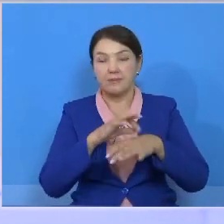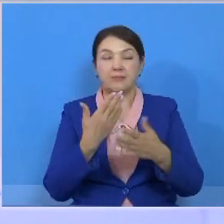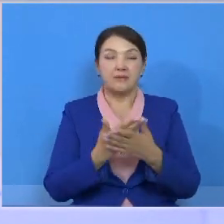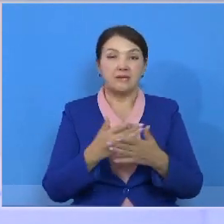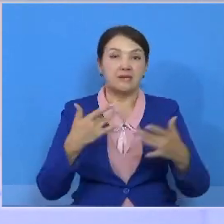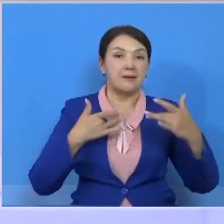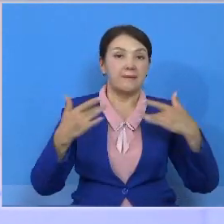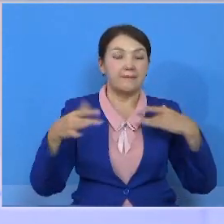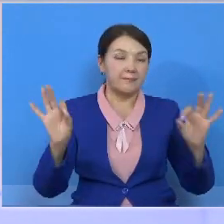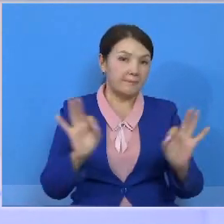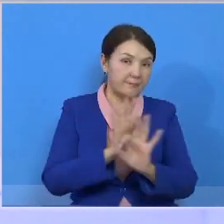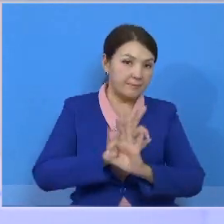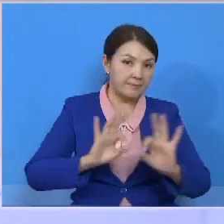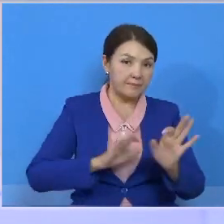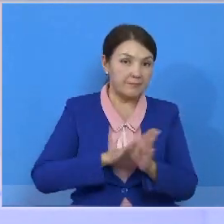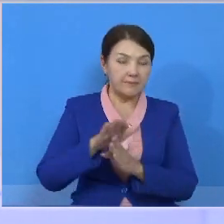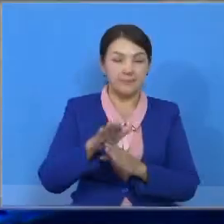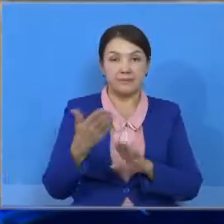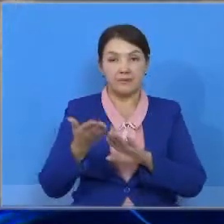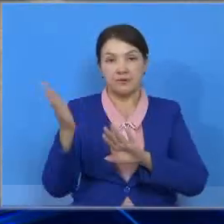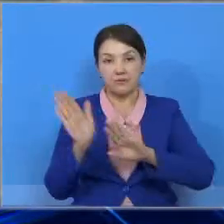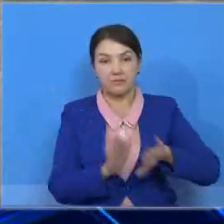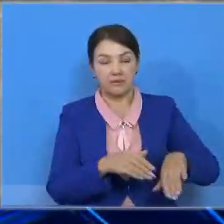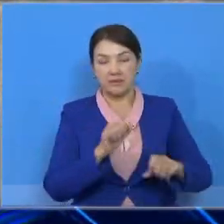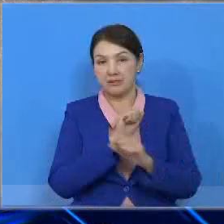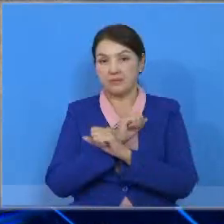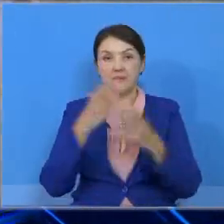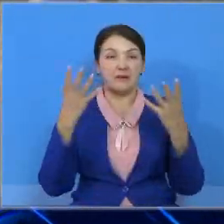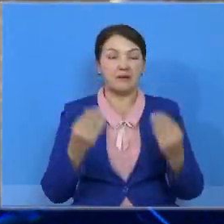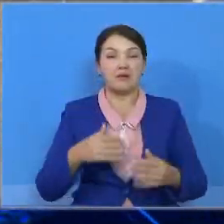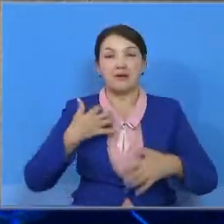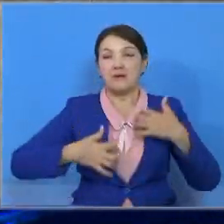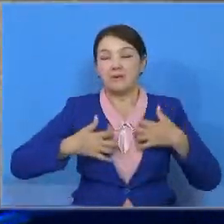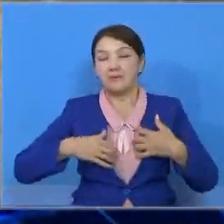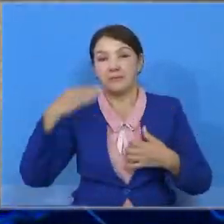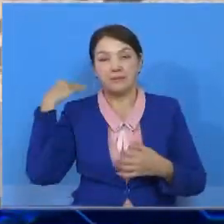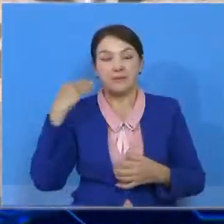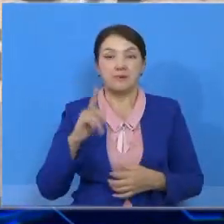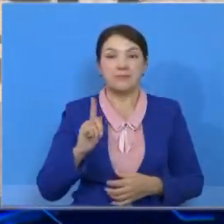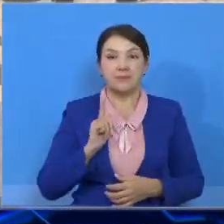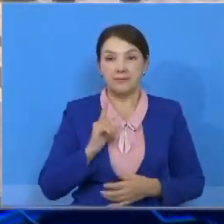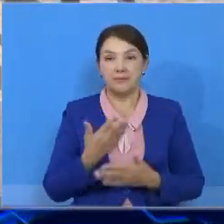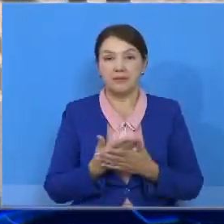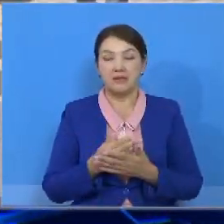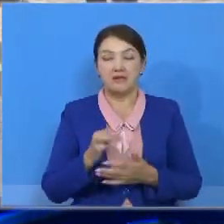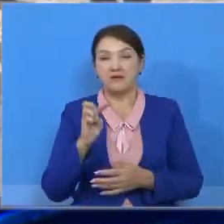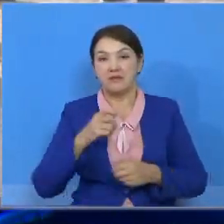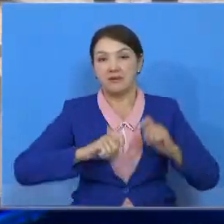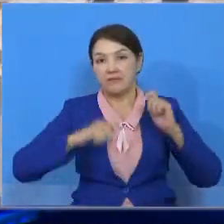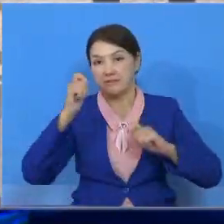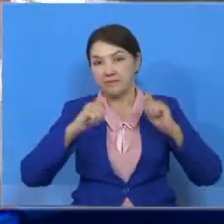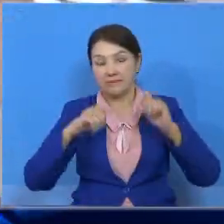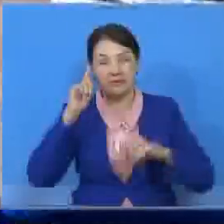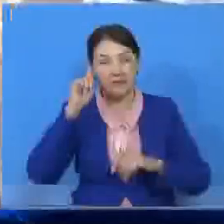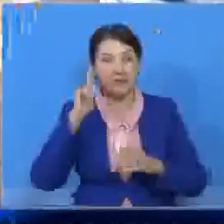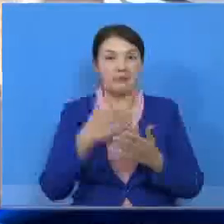Эстрада жұлдыздары ән шырқады. Өткен демалыс күндерін ақтөбеліктер асыға күтті. Өңірде алғаш рет әуе шарлары фестивалі өтетін естіген